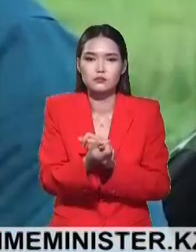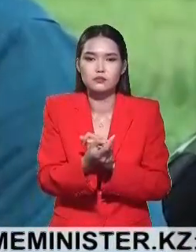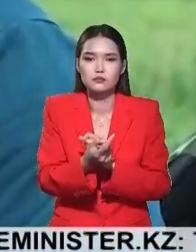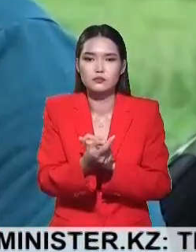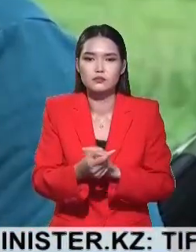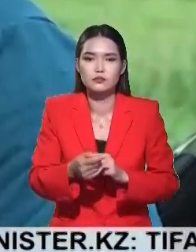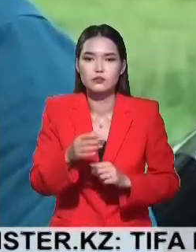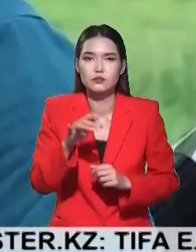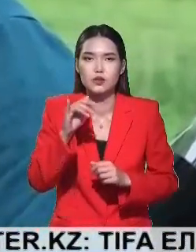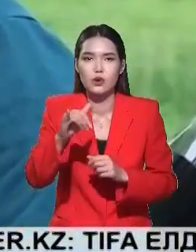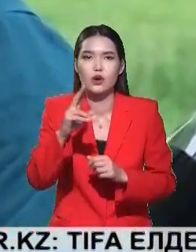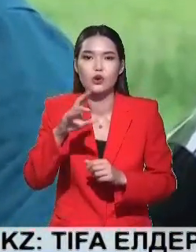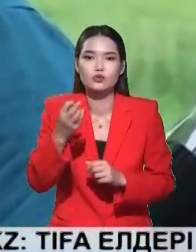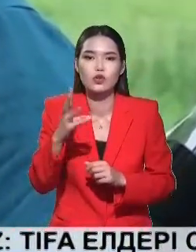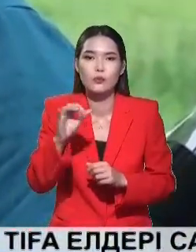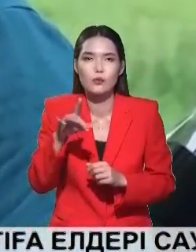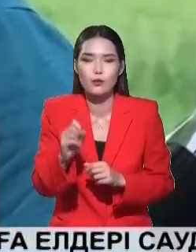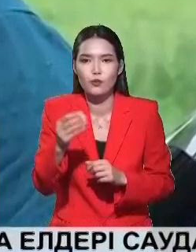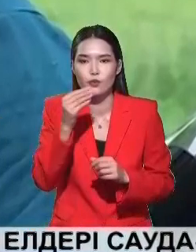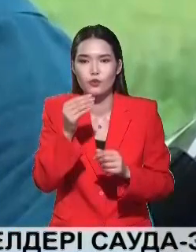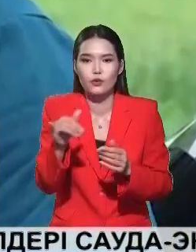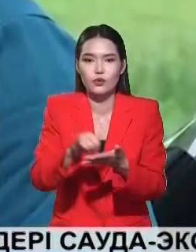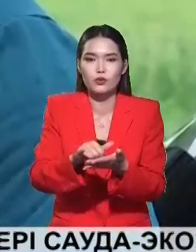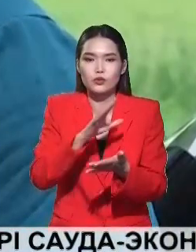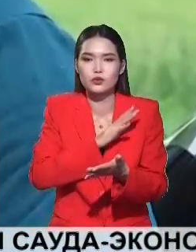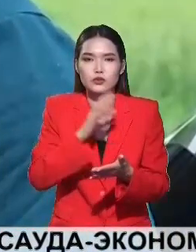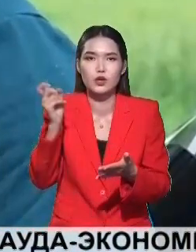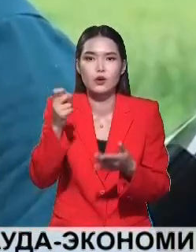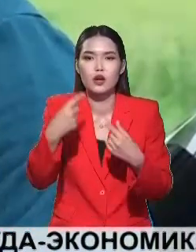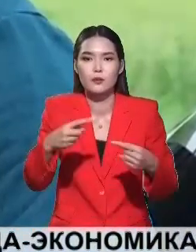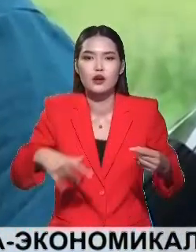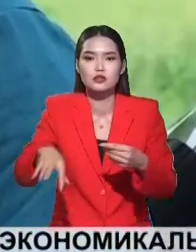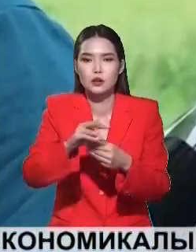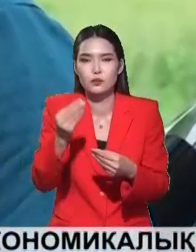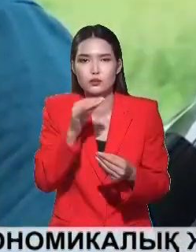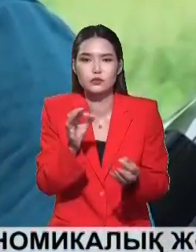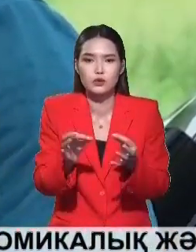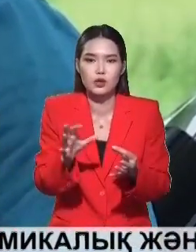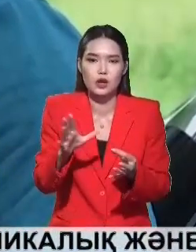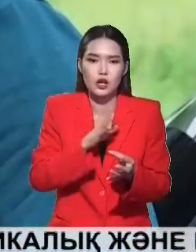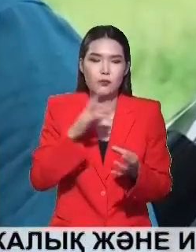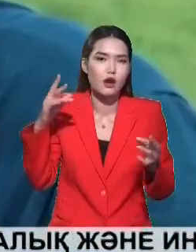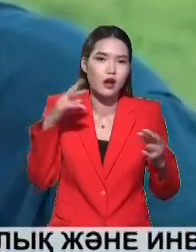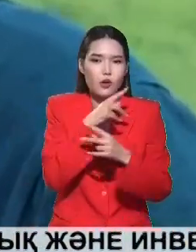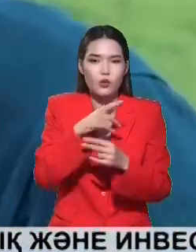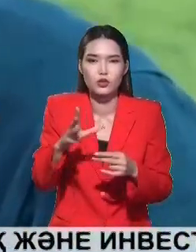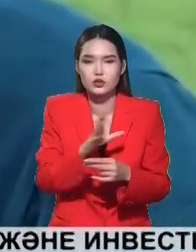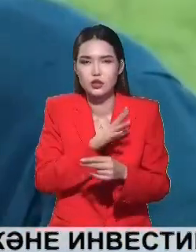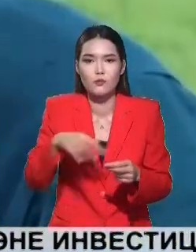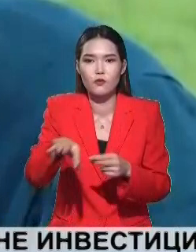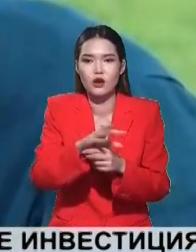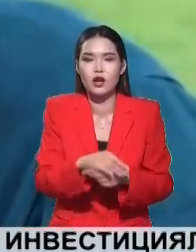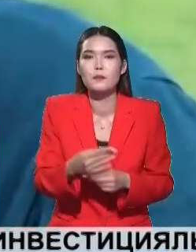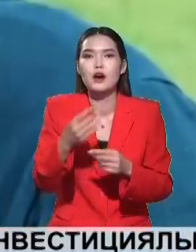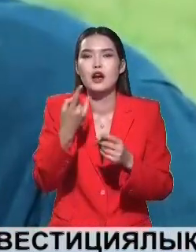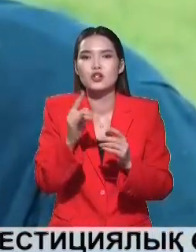Олар дүкеннен тұшпара, шыжық және газдалған шырын алды. Отағасынан басқасының бәрі оны жеді, кейін барлығы уланып қалды. Кішкентайымыз түні бойы құсып,